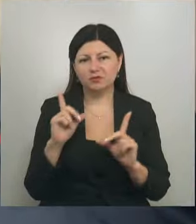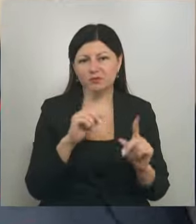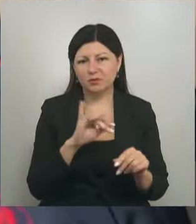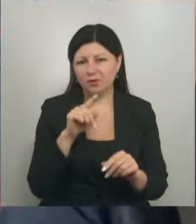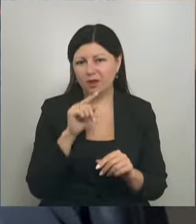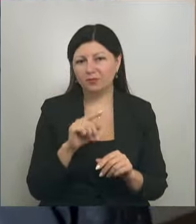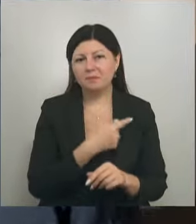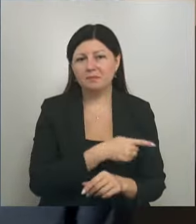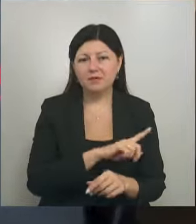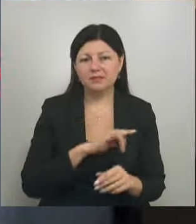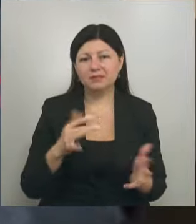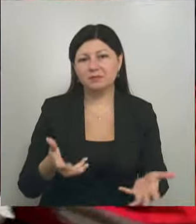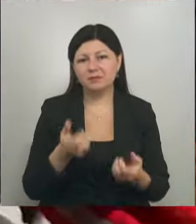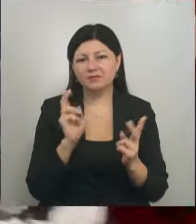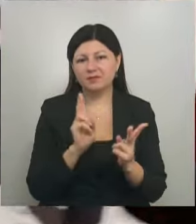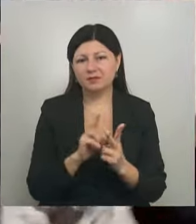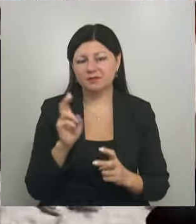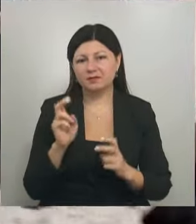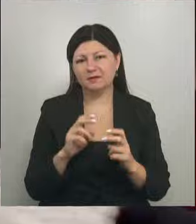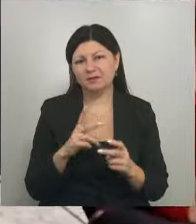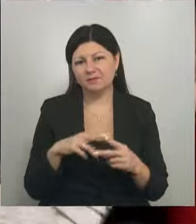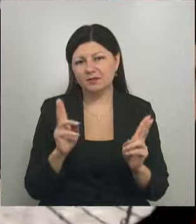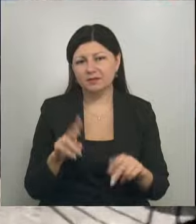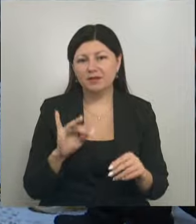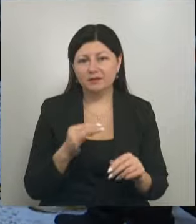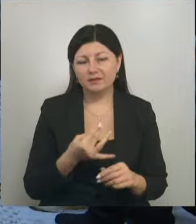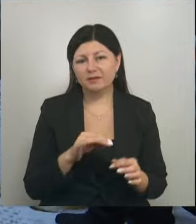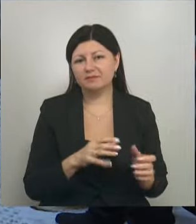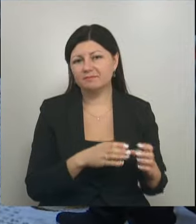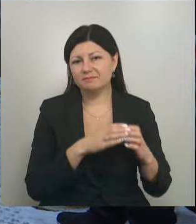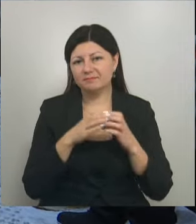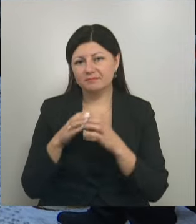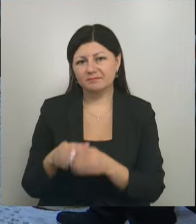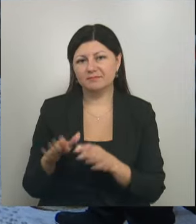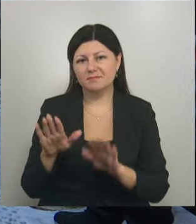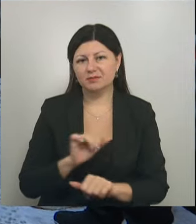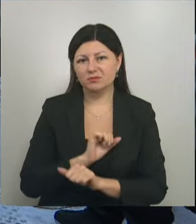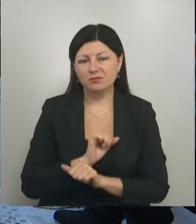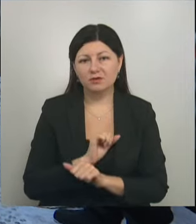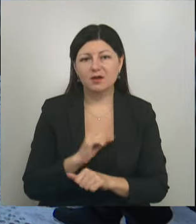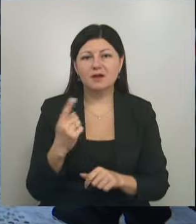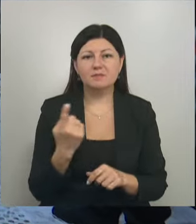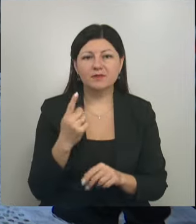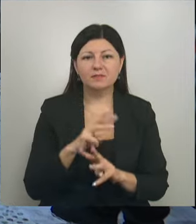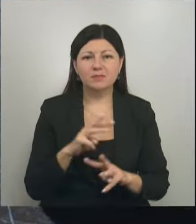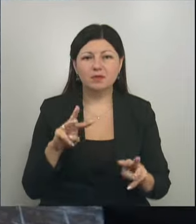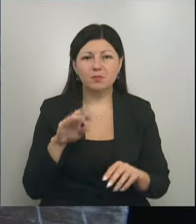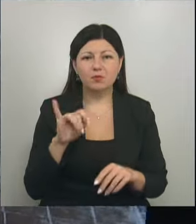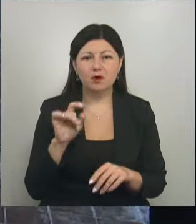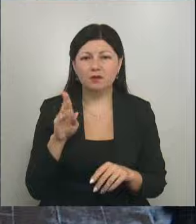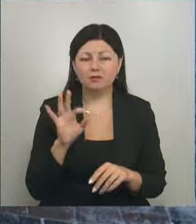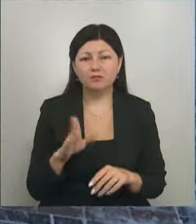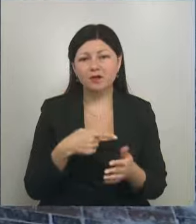Медики и спасатели встретили их на вокзале, организованно доставили к месту отдыха. Первый заместитель министра образования региона Андрей Мухартов